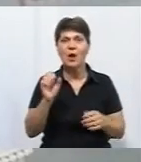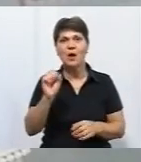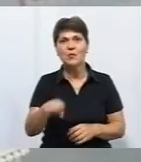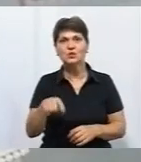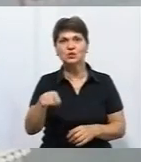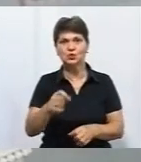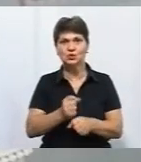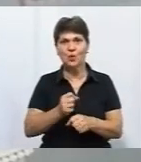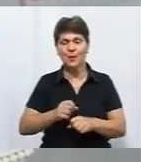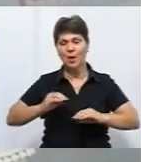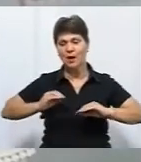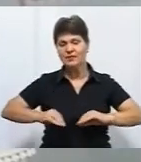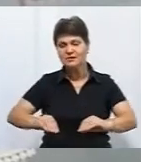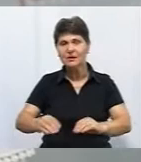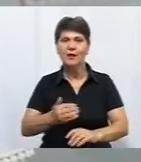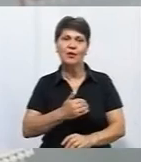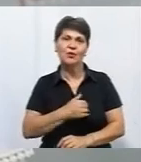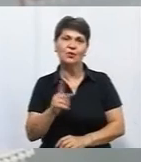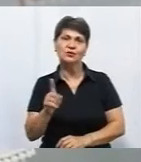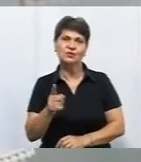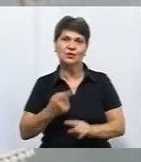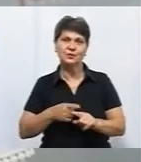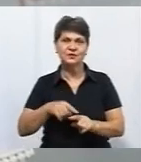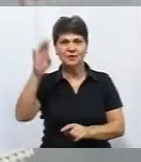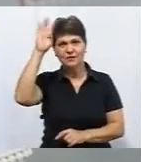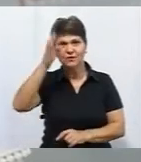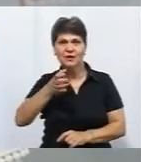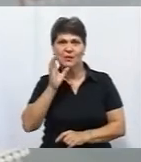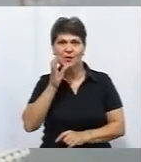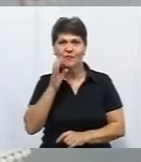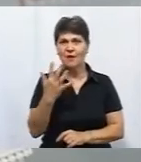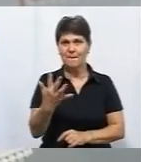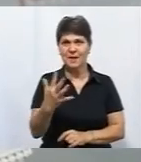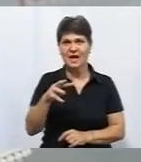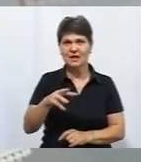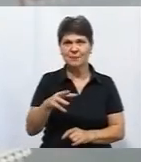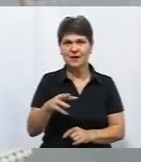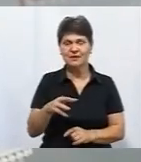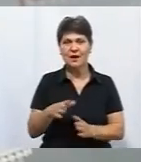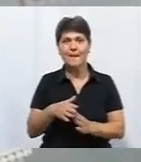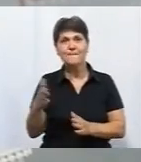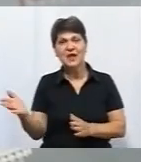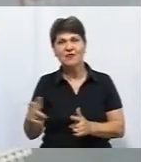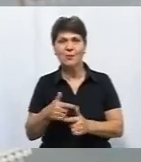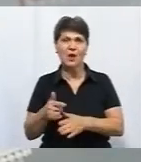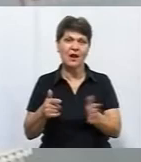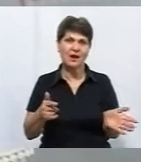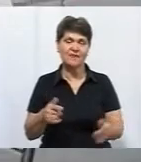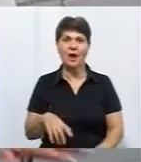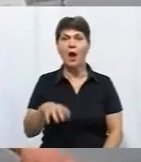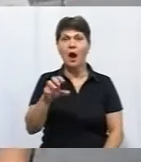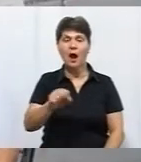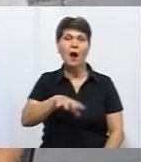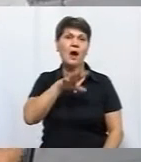робимо насадження, хотіли б, щоб ця поїлочка була там 5 метрів правіше або лівіше. Собаки ходять, п'ють воду так.